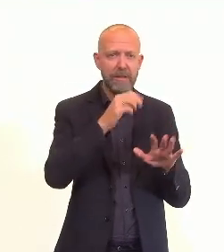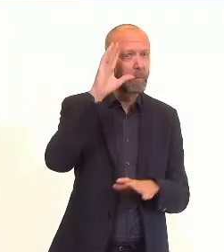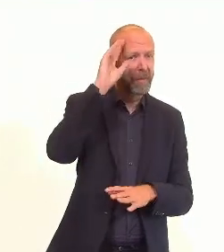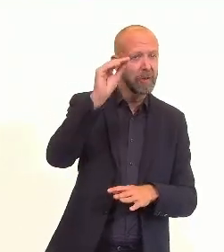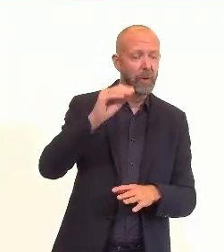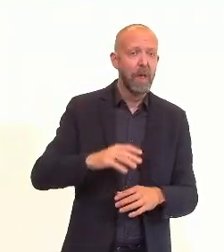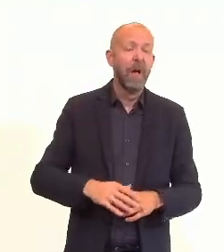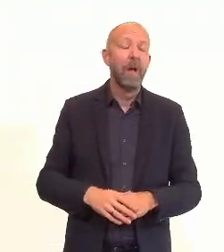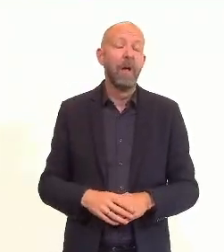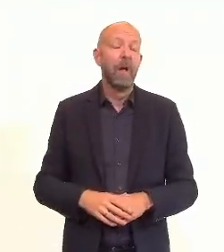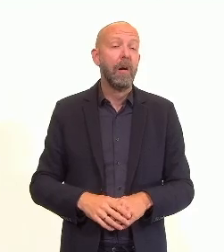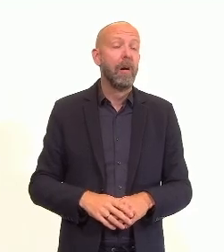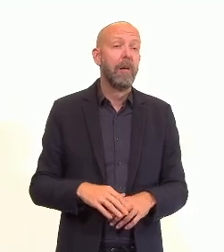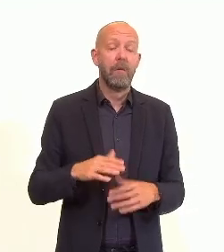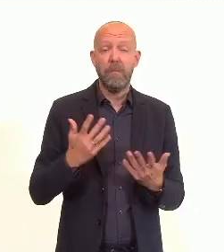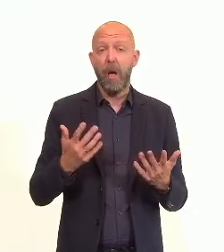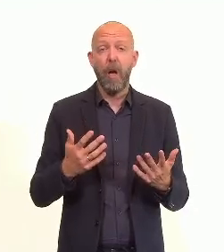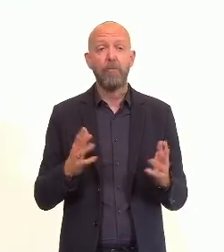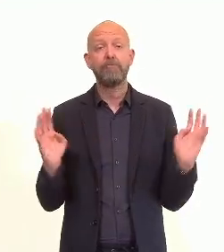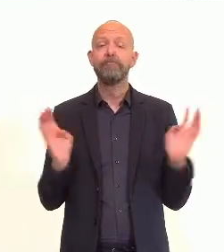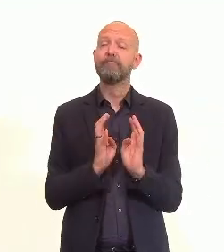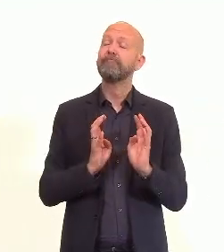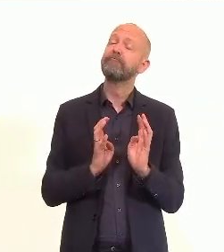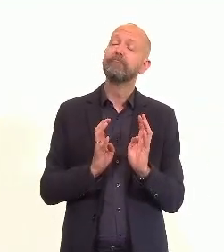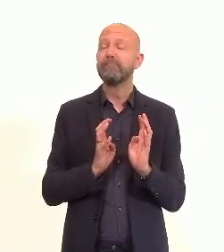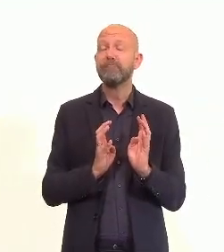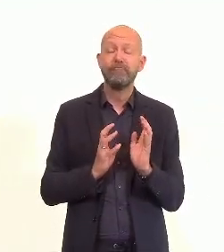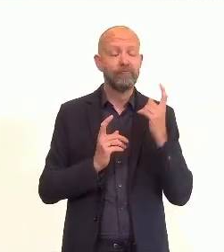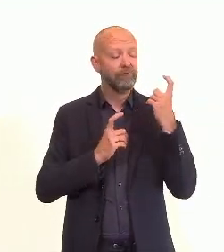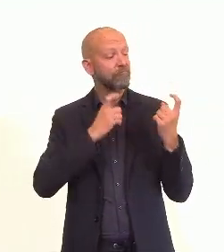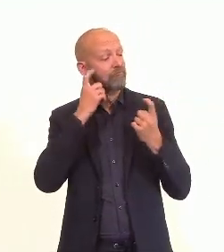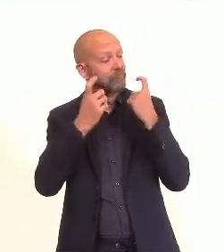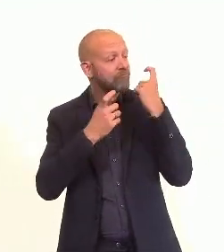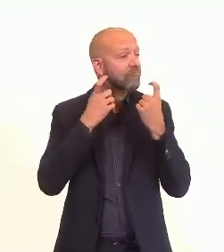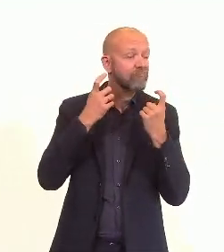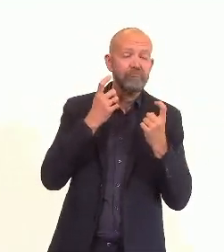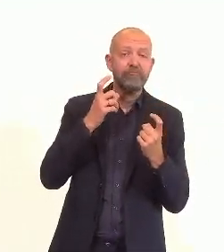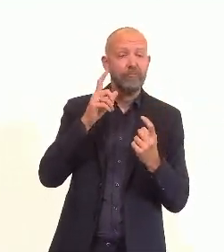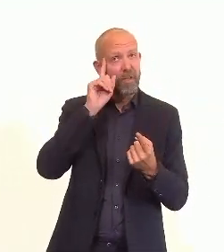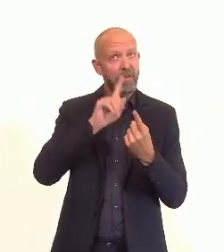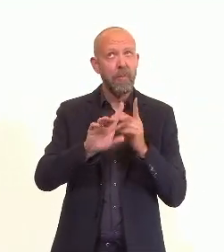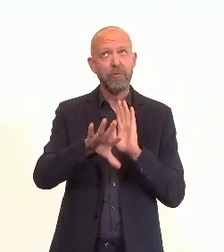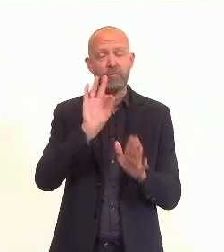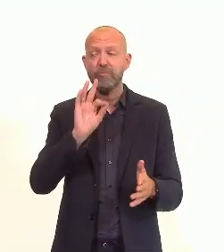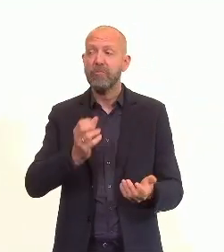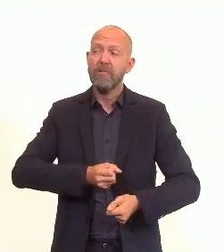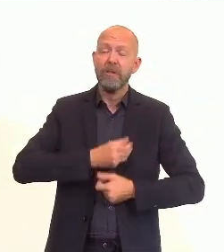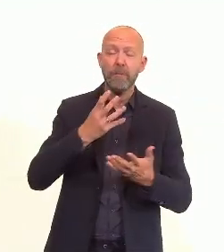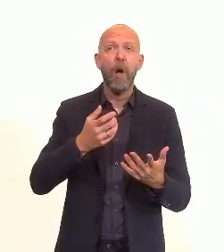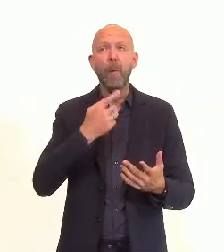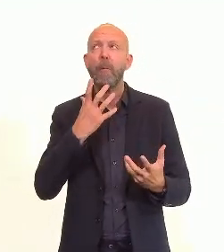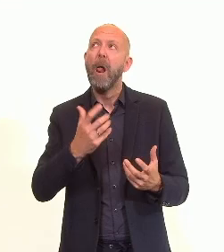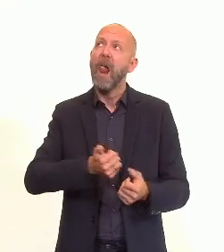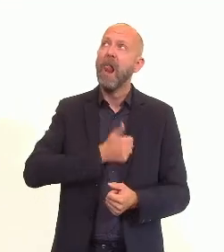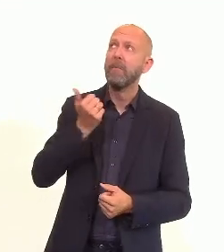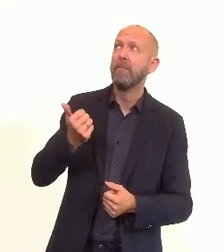Et ils choisissent un thème, alors sans trop savoir. Mais voilà, ils s'expriment. On a envie de parler autonomie, liberté de